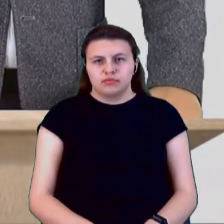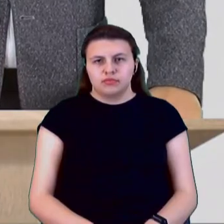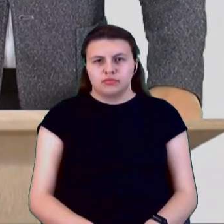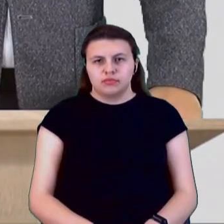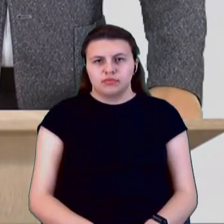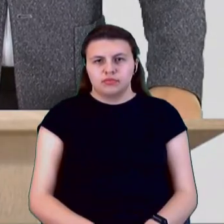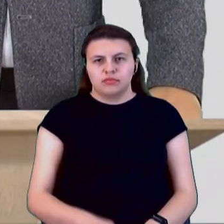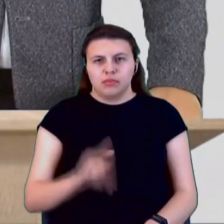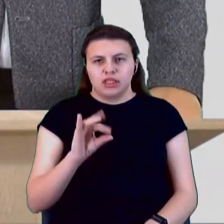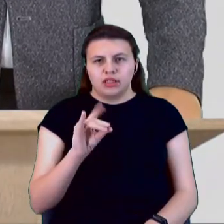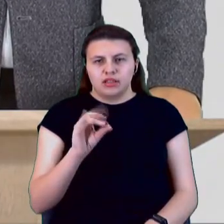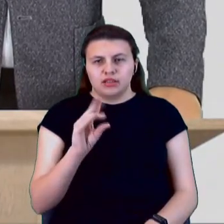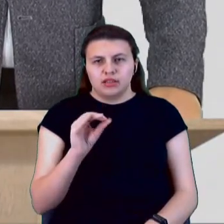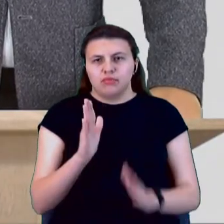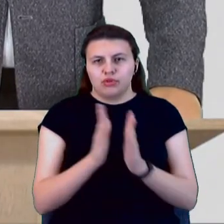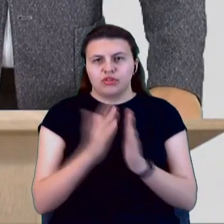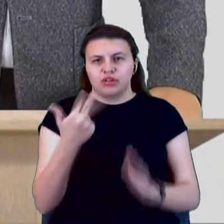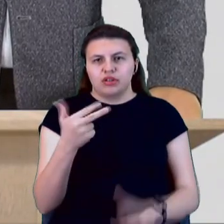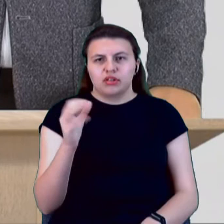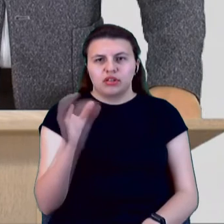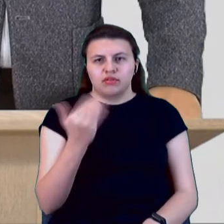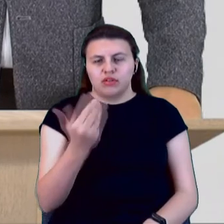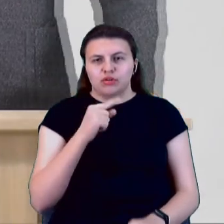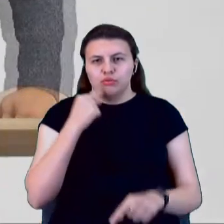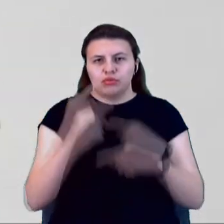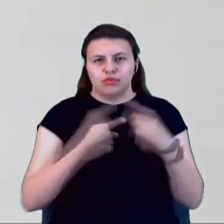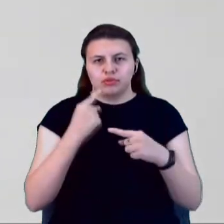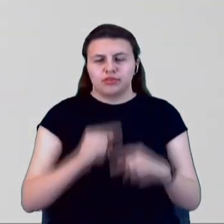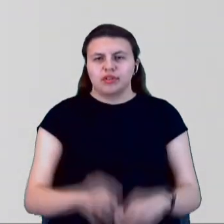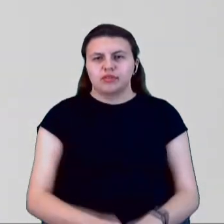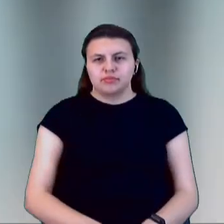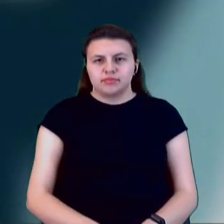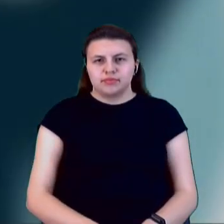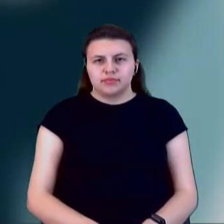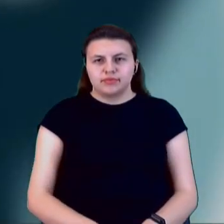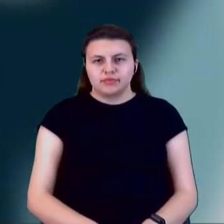Пане Денисе, прошу ваші 30 секунд, аби прокоментувати.